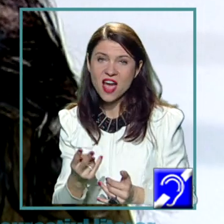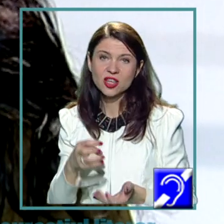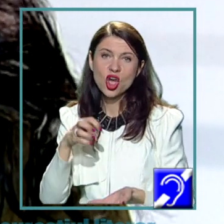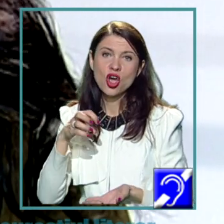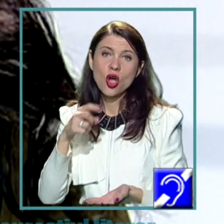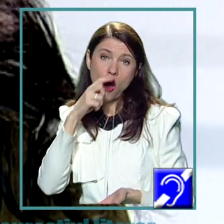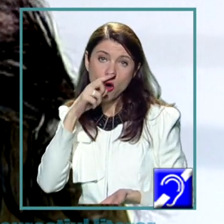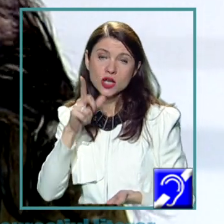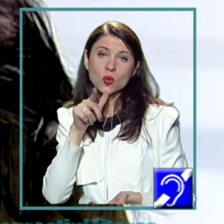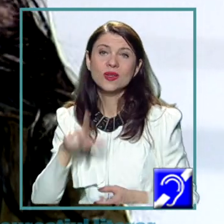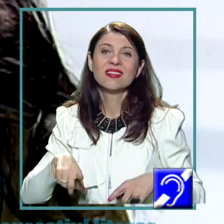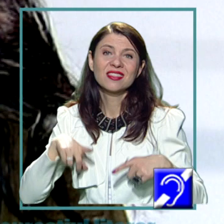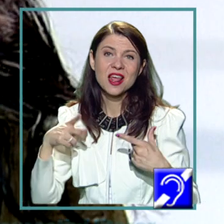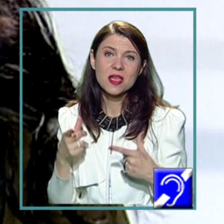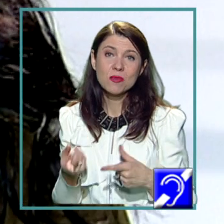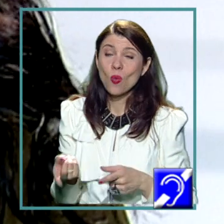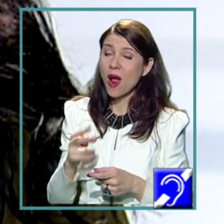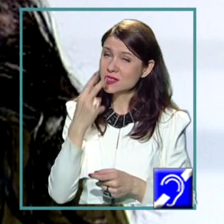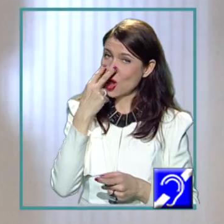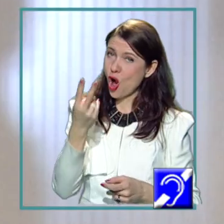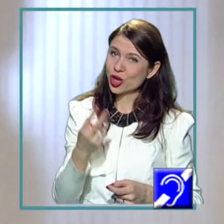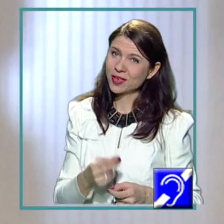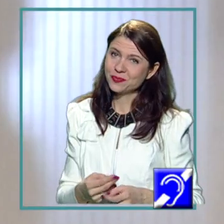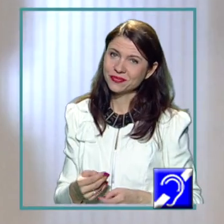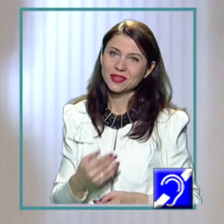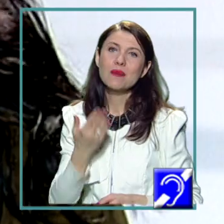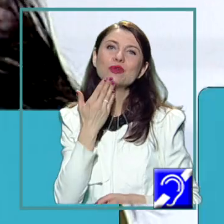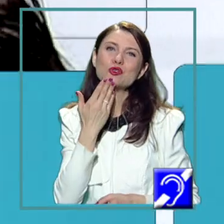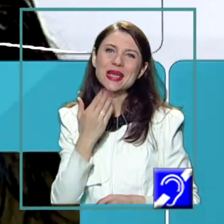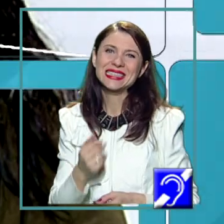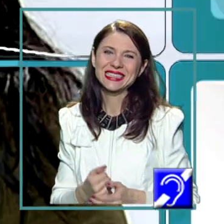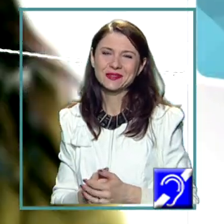trăim cu alți ochi. Îți mulțumesc tare mult! Și eu mulțumesc!